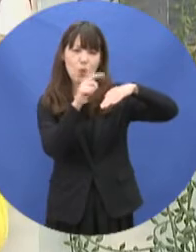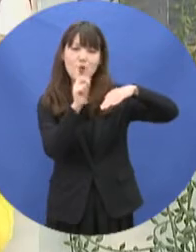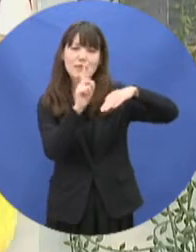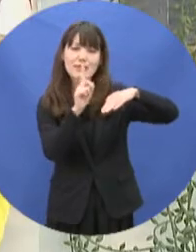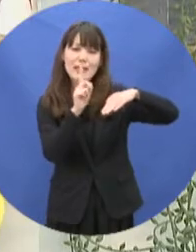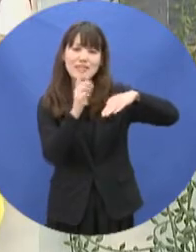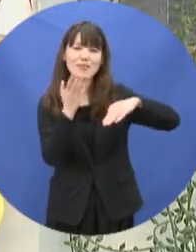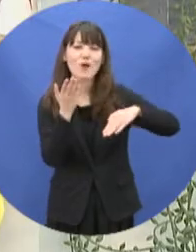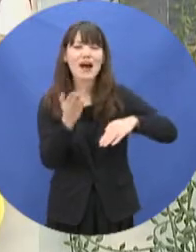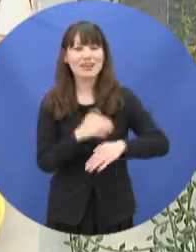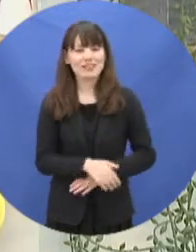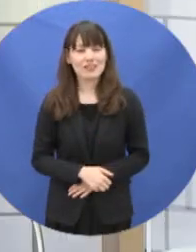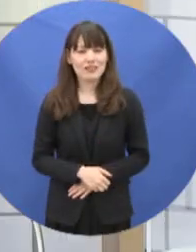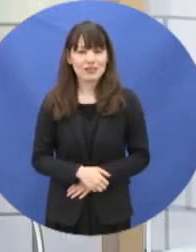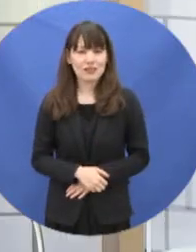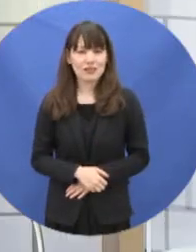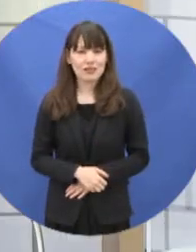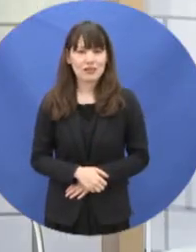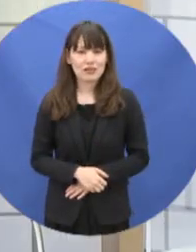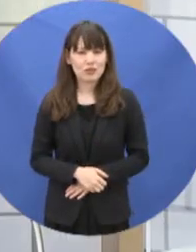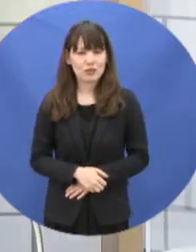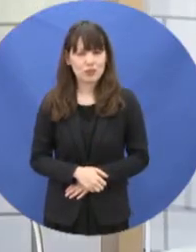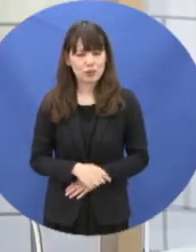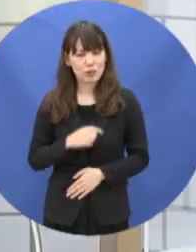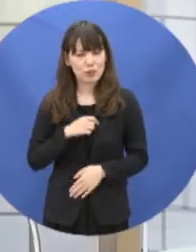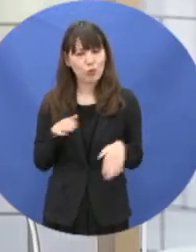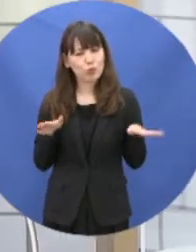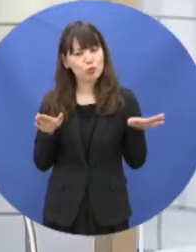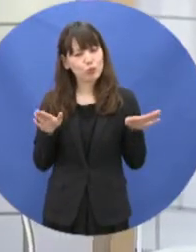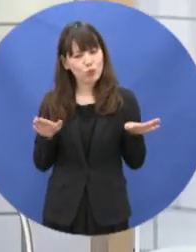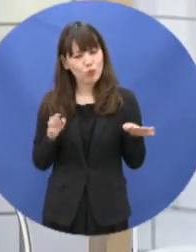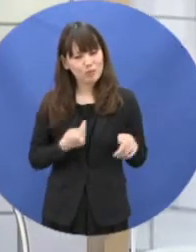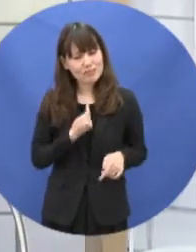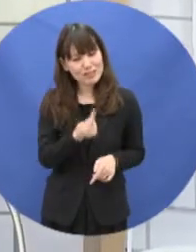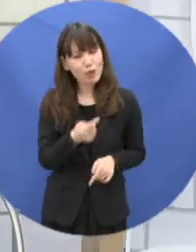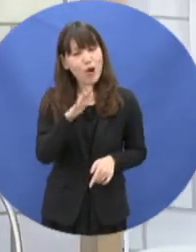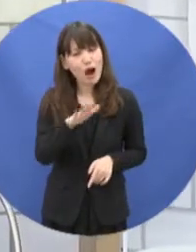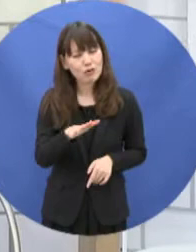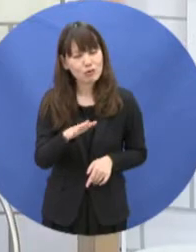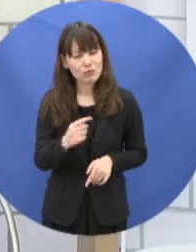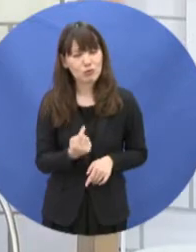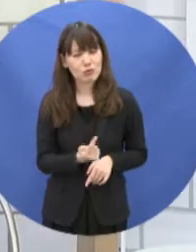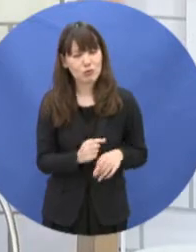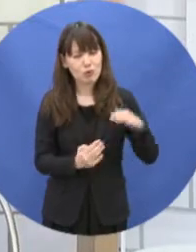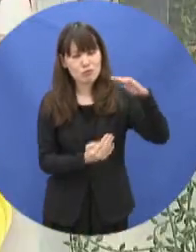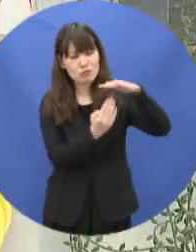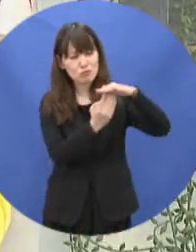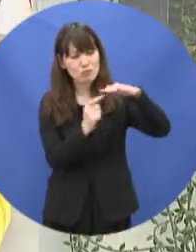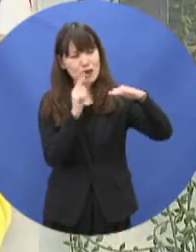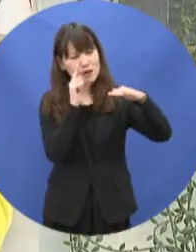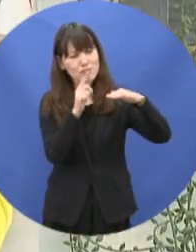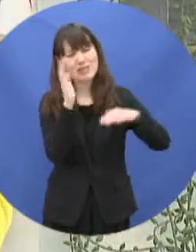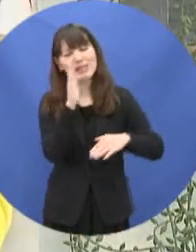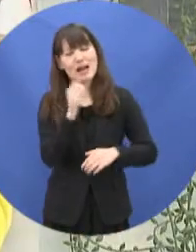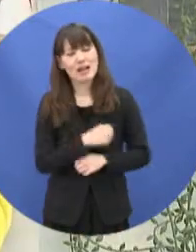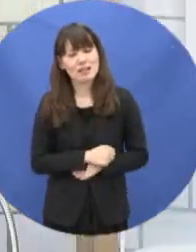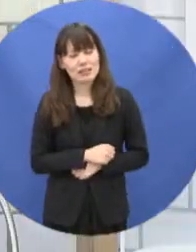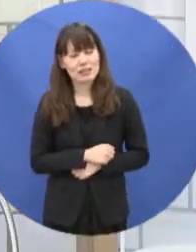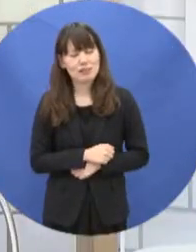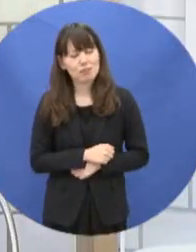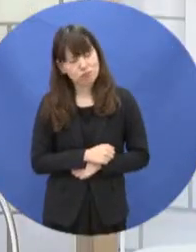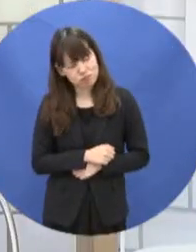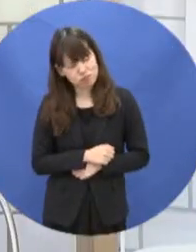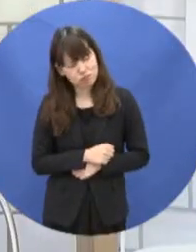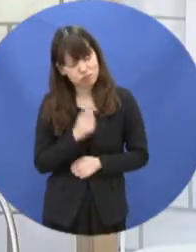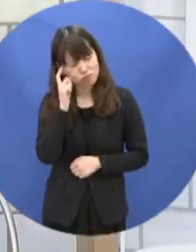ズバリ何でしょう、は い、僕もちろん中入ったことあるんですけど、一番上まで行ってないんですよ。 登ってないんですね、 仕事の関係で、